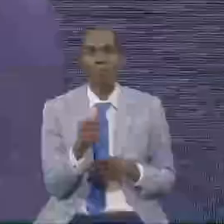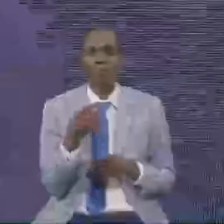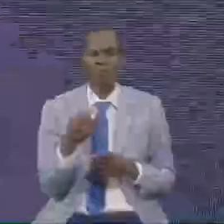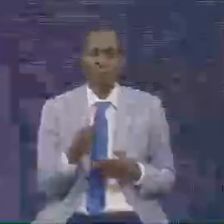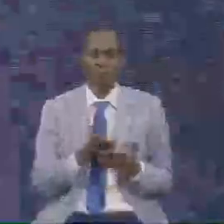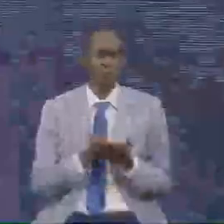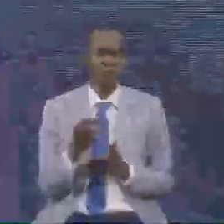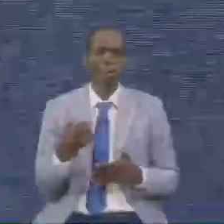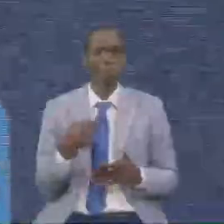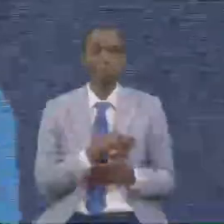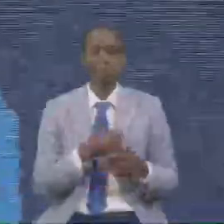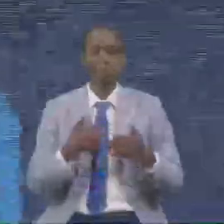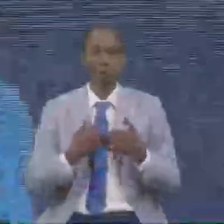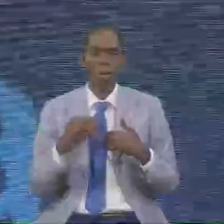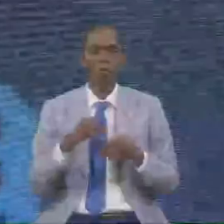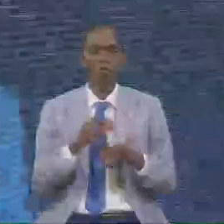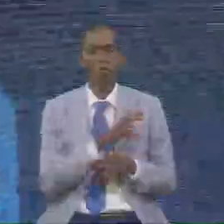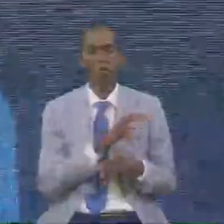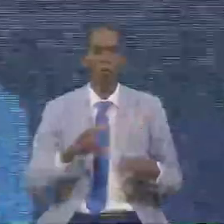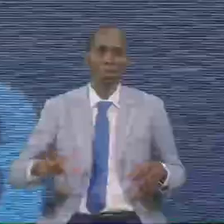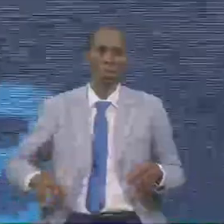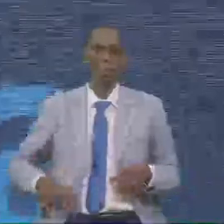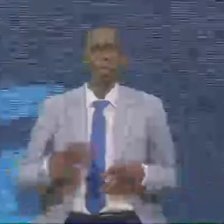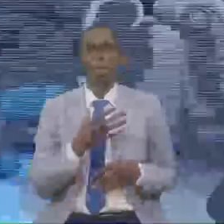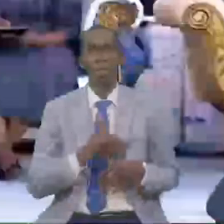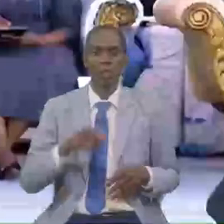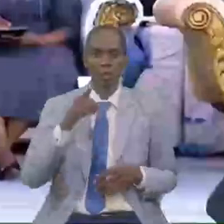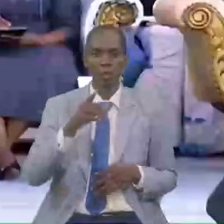La vérité que nous avons en Christ.